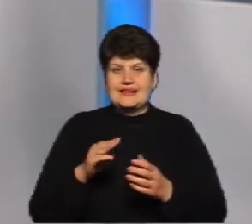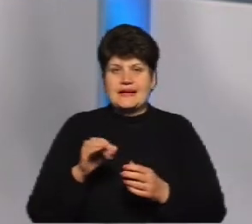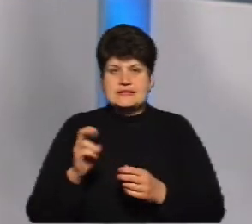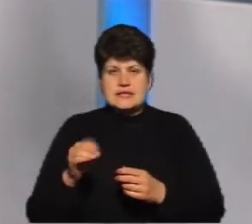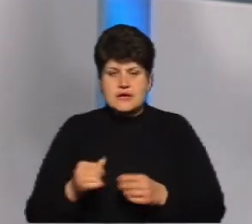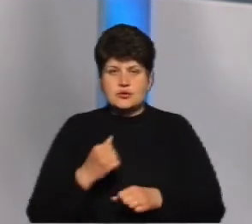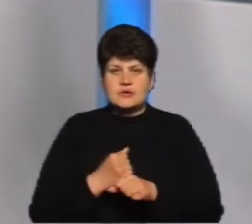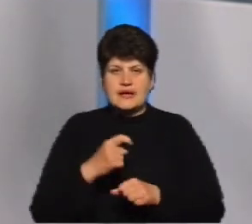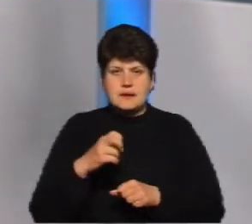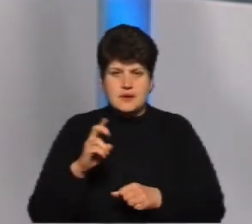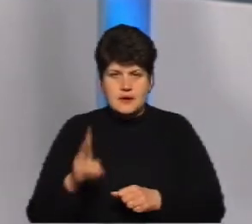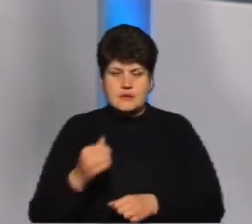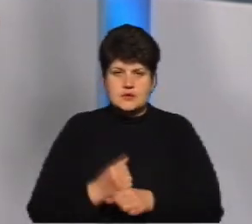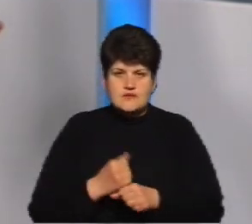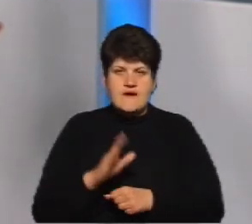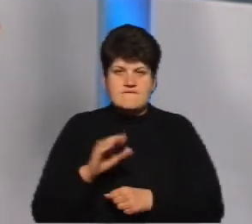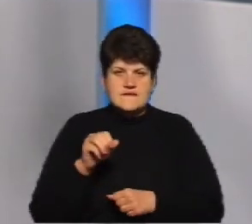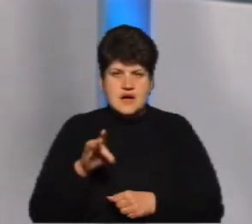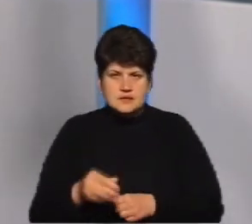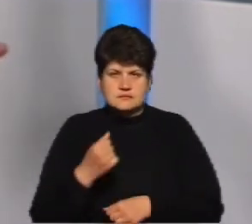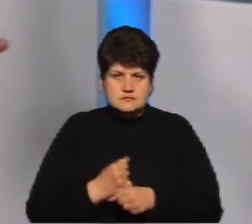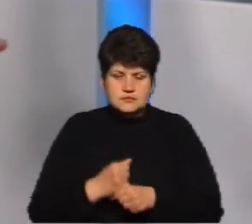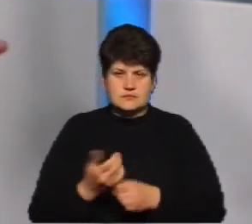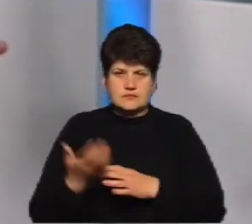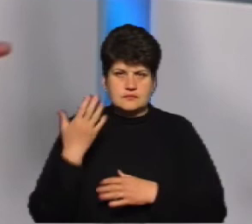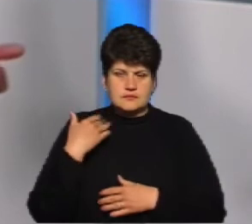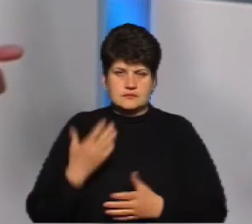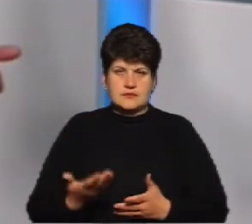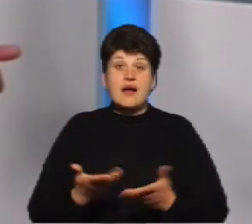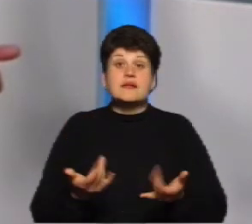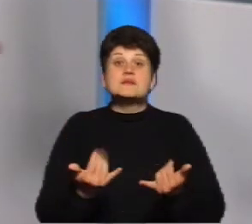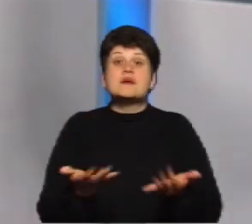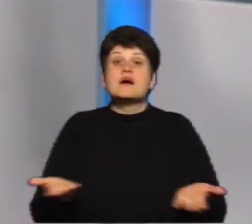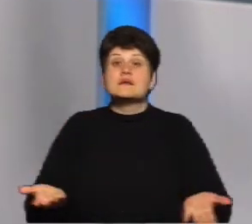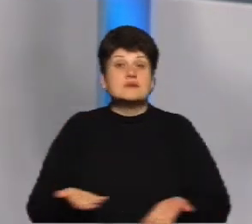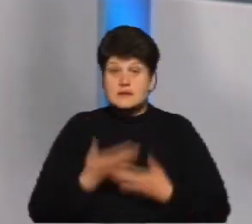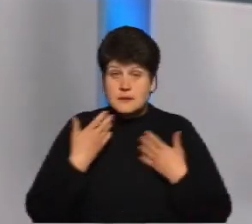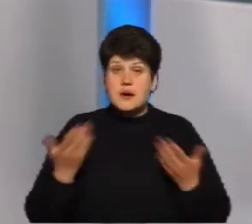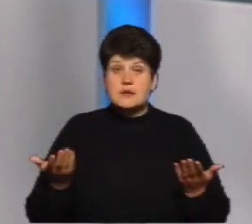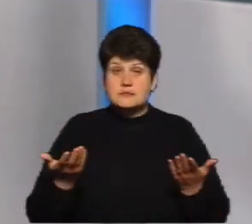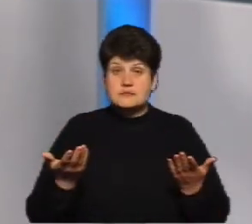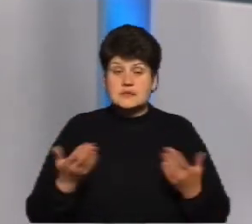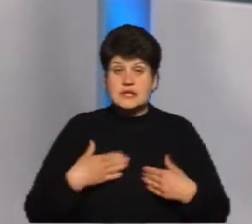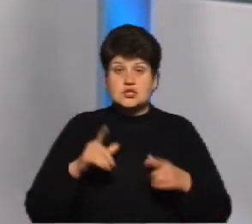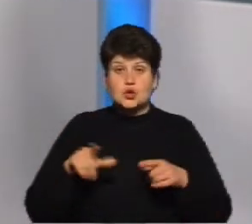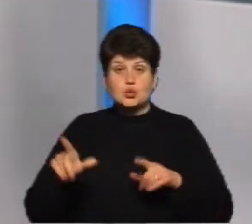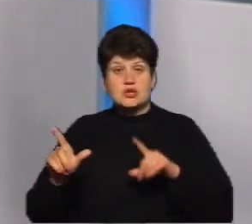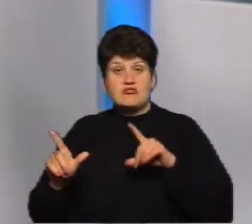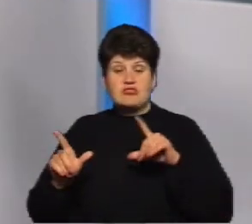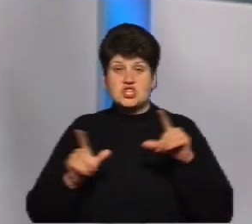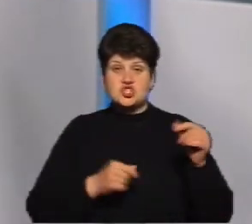на всі потужності і так далі. Всі ці підприємства. Де вони зараз? Немає. наші люди виїжджають. Тобто це